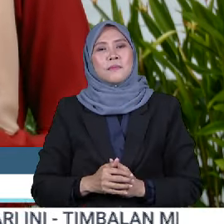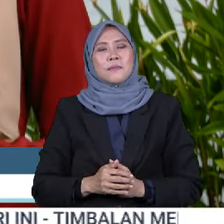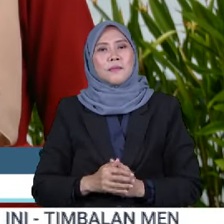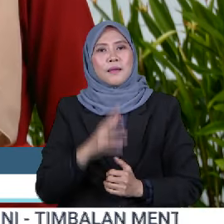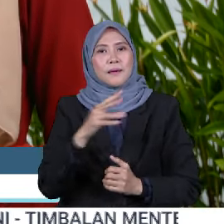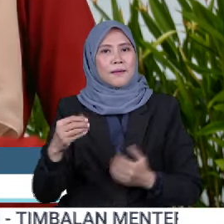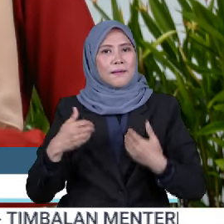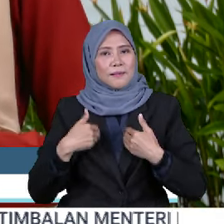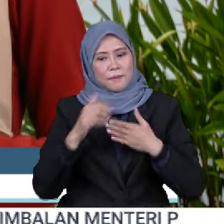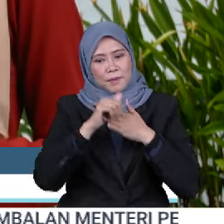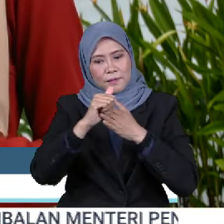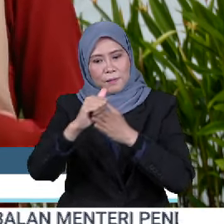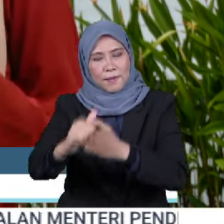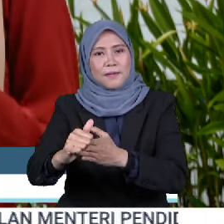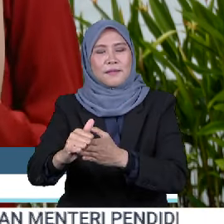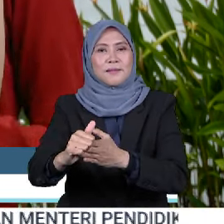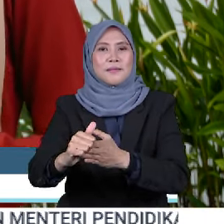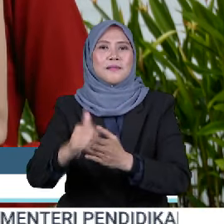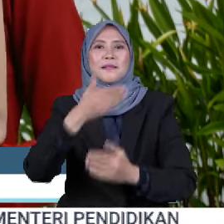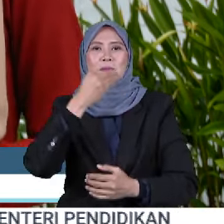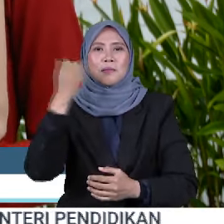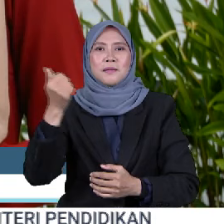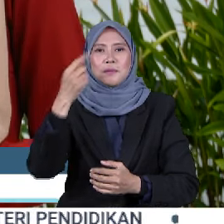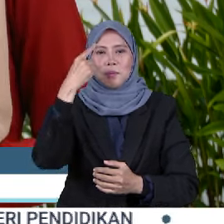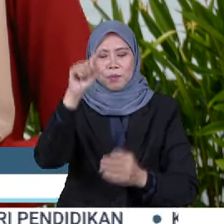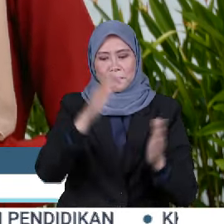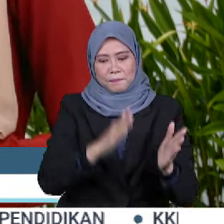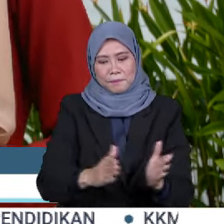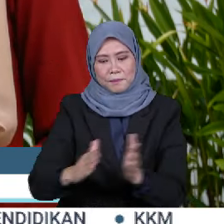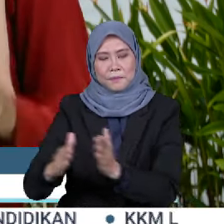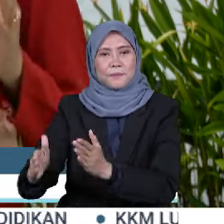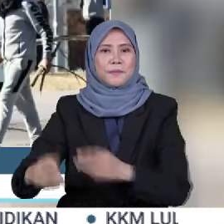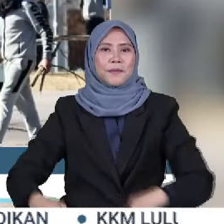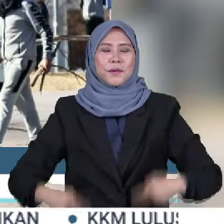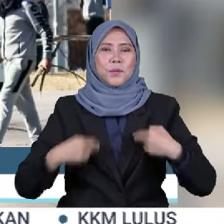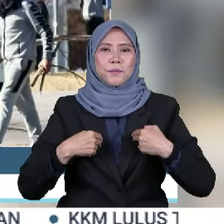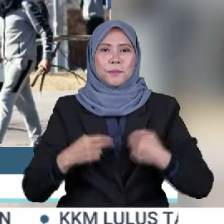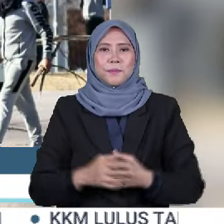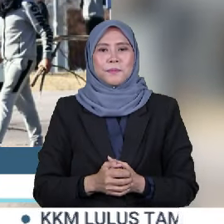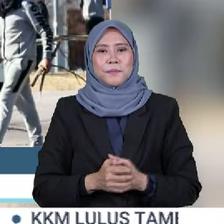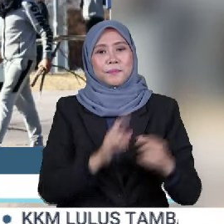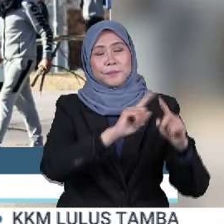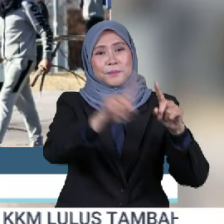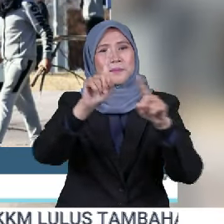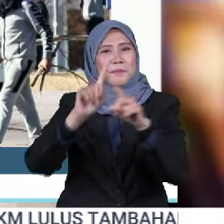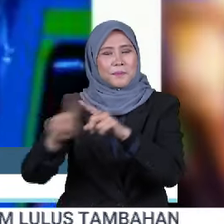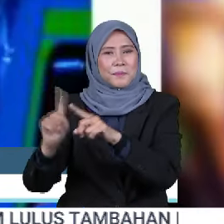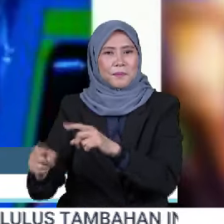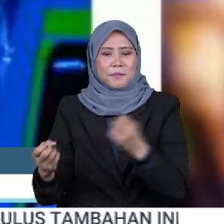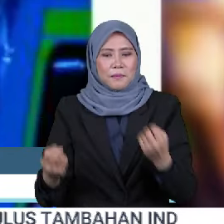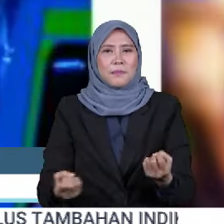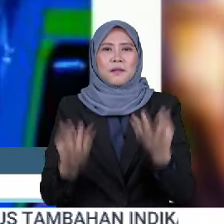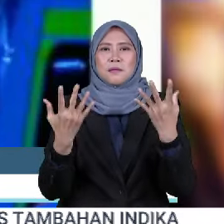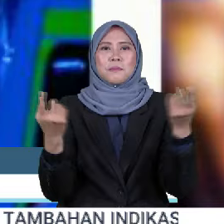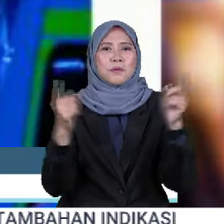mereka mempunyai panduan dan neraca yang terbaik dalam mengatur kehidupan. Meskipun pelbagai insiden yang terlihat